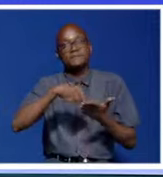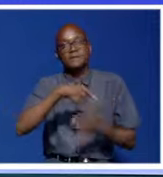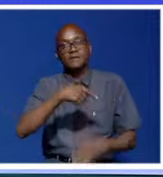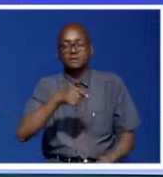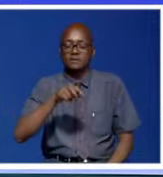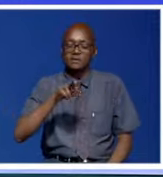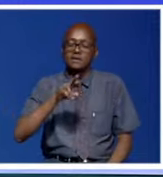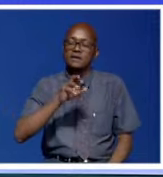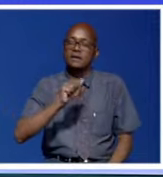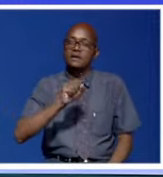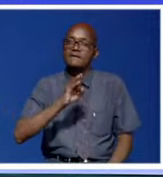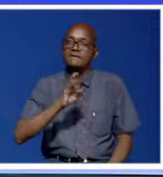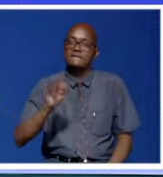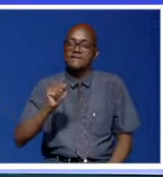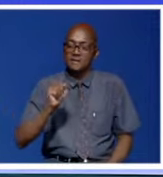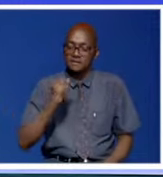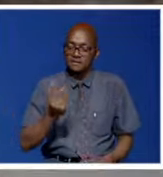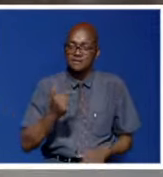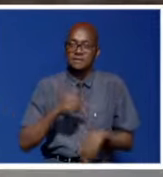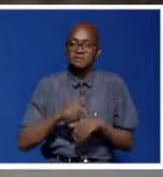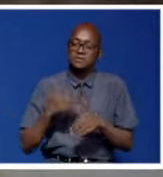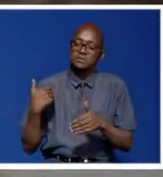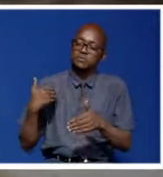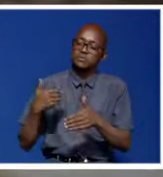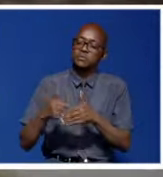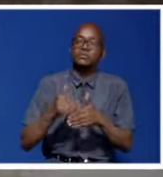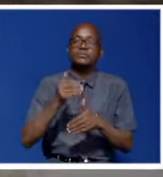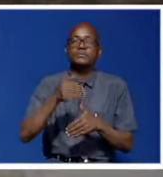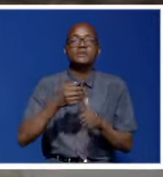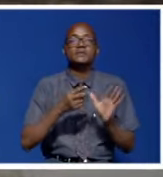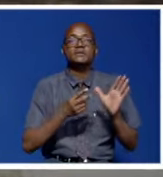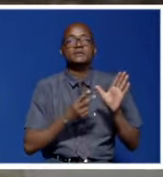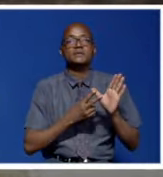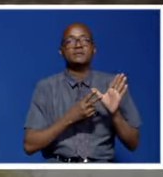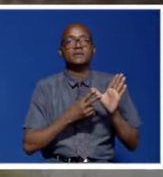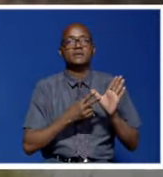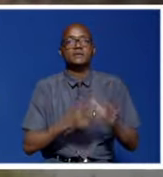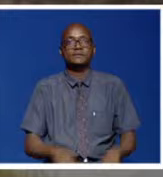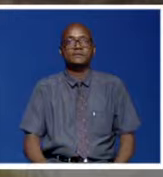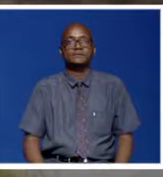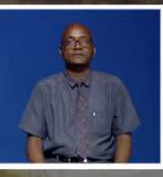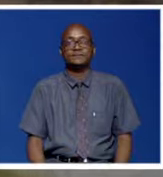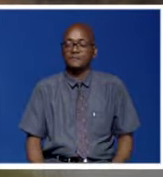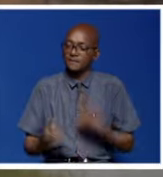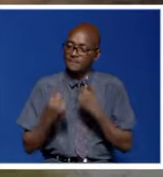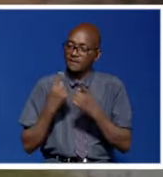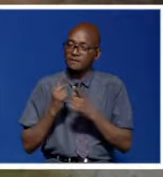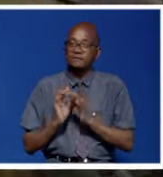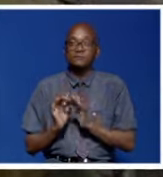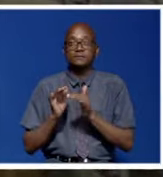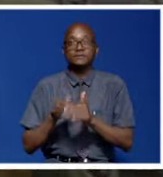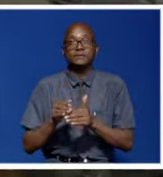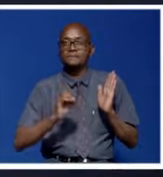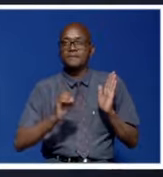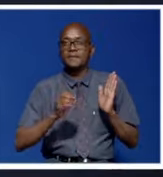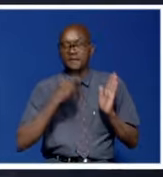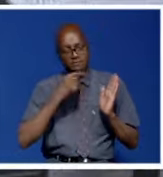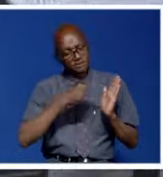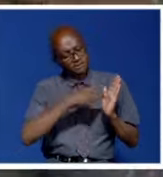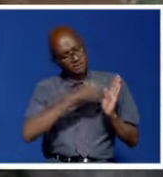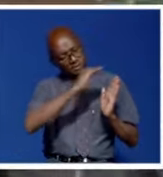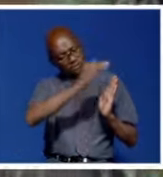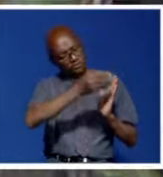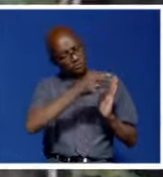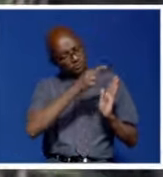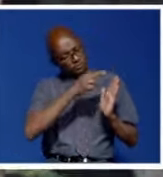katika mapigano ya miezi saba sasa. Mazungumzo mjini Cairo yalihudhuriwa pia na mkurugenzi wa shirika la ujasusi la Marekani wizo hilo